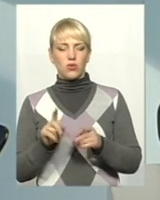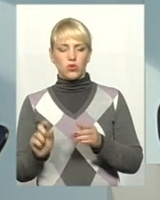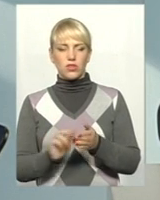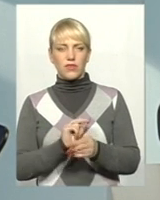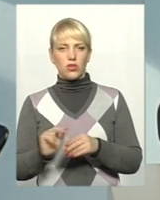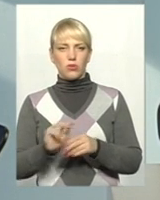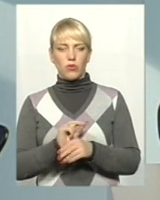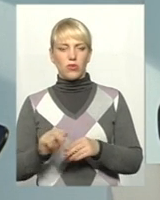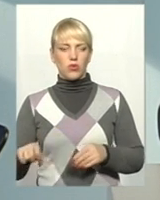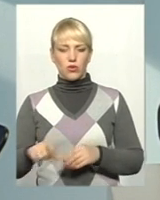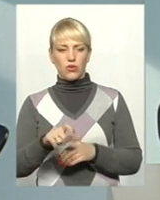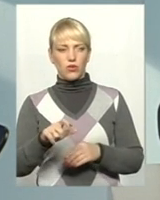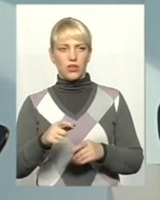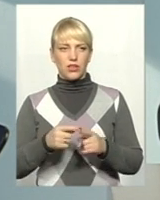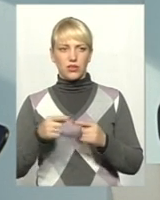на